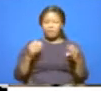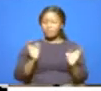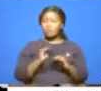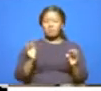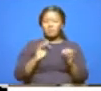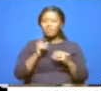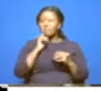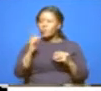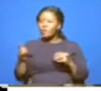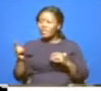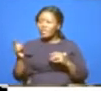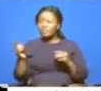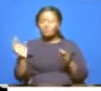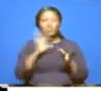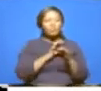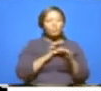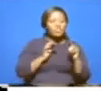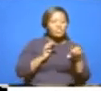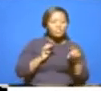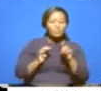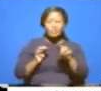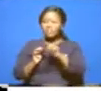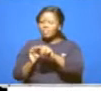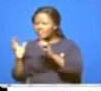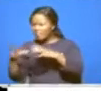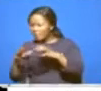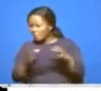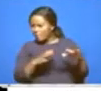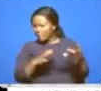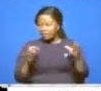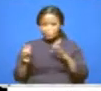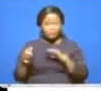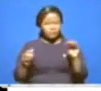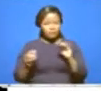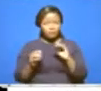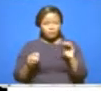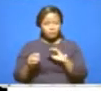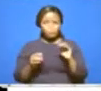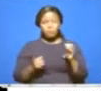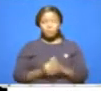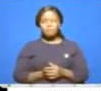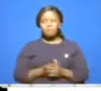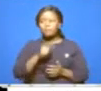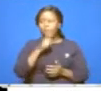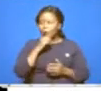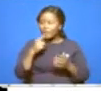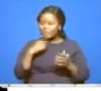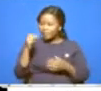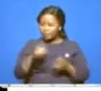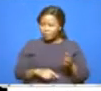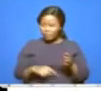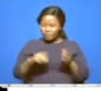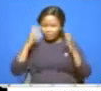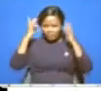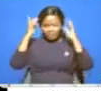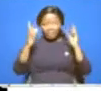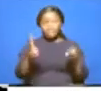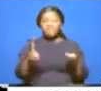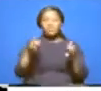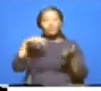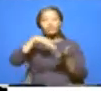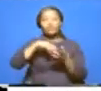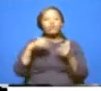njoo ODM ama Azimio ama UDA. Kulingana na Sayani, uamuzi wa kuwania kiti chochote cha kisiasa